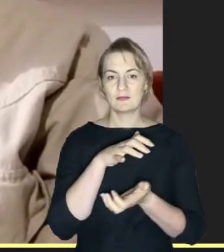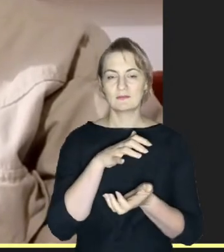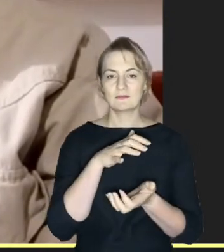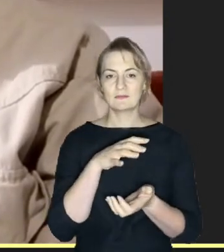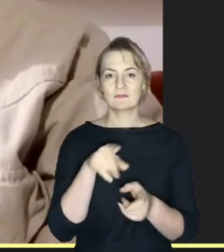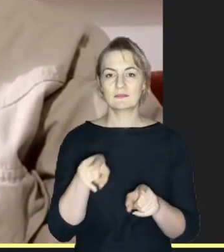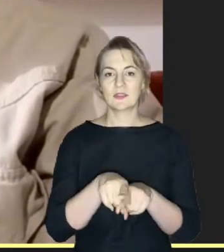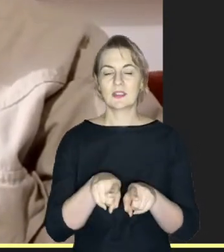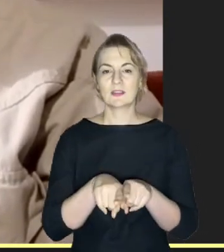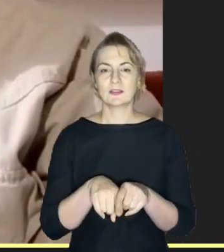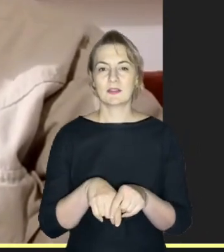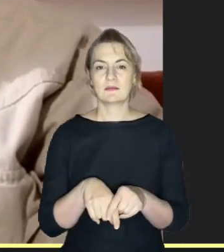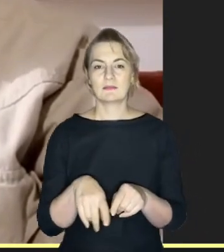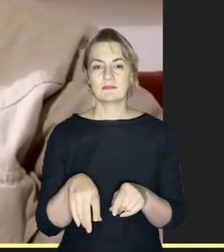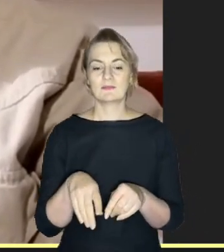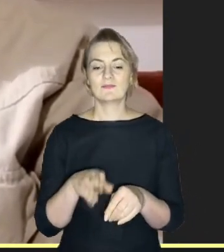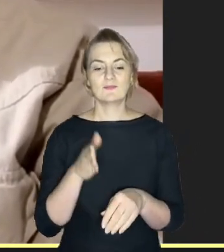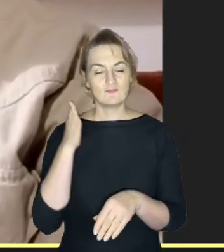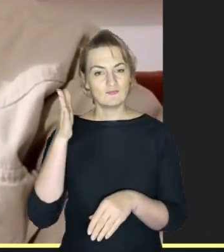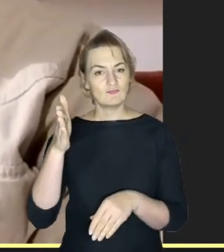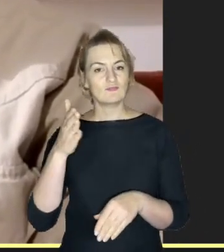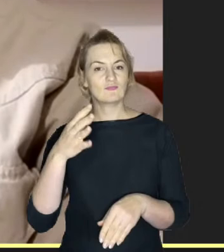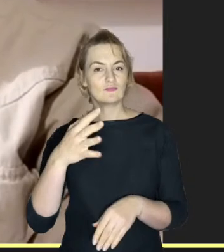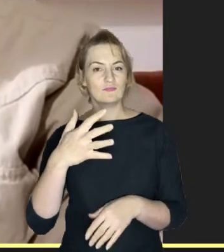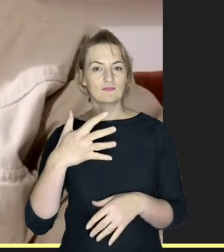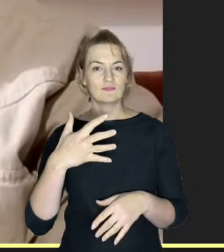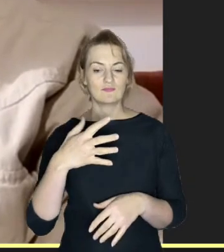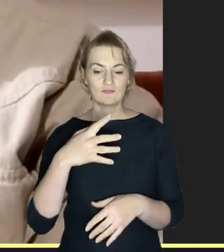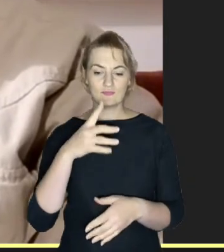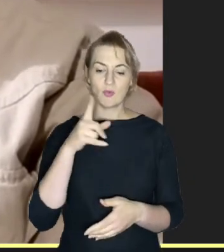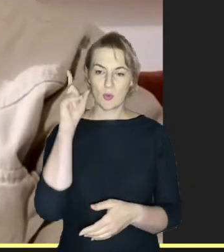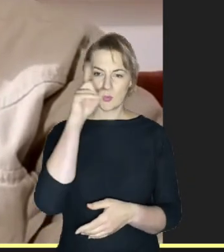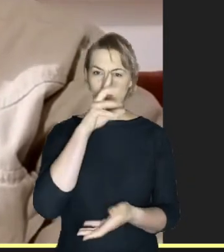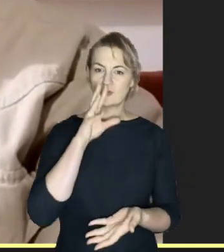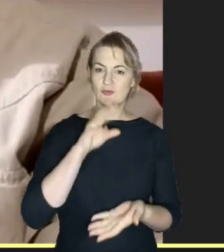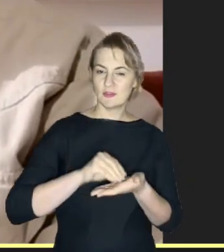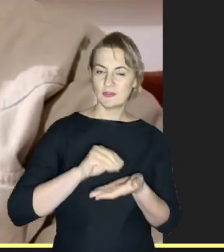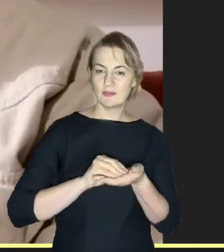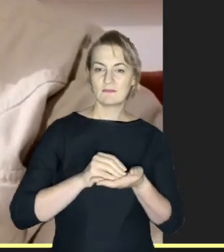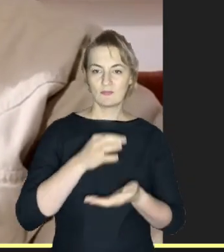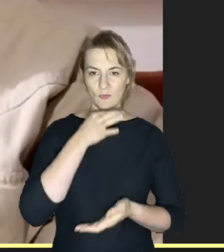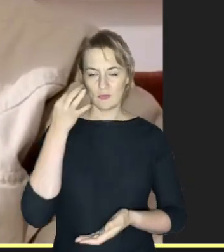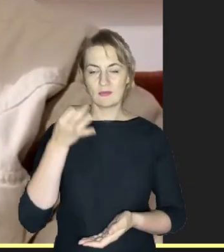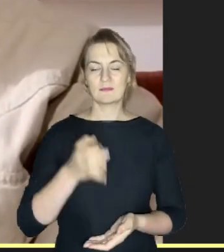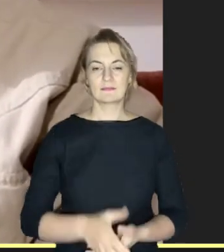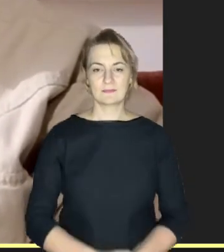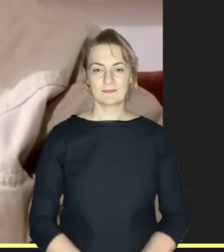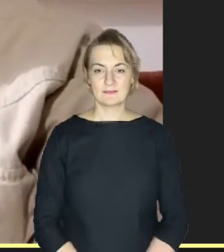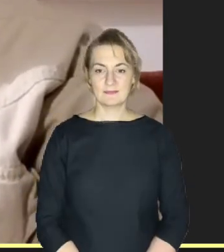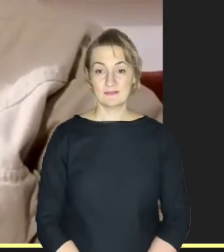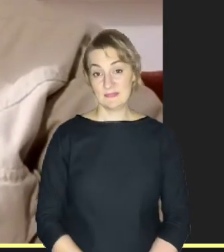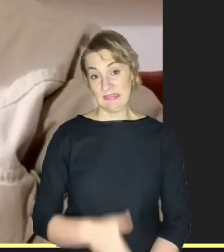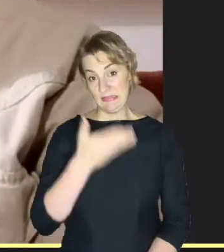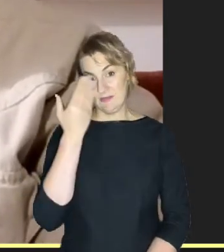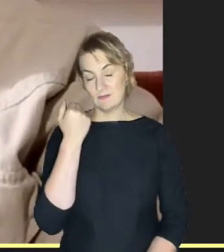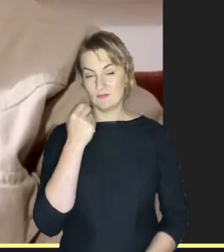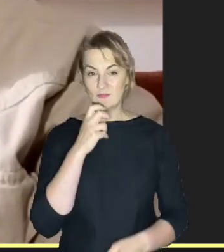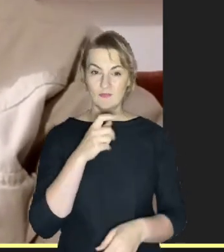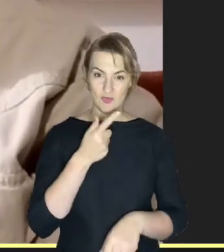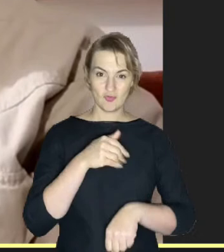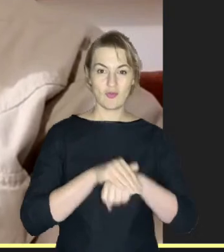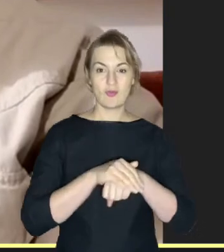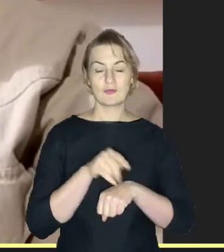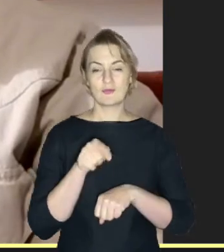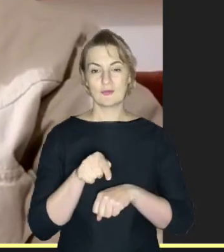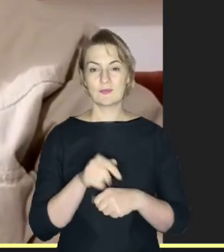pełniejsze nasze egzystencjalne, ludzkie doświadczenie naszego człowieczeństwa. Nie wiem, czy tak to, czy się z tym zgodzisz,